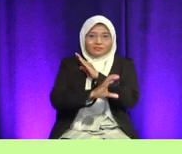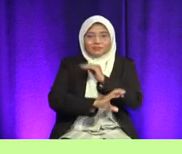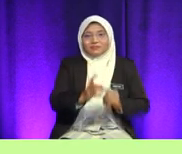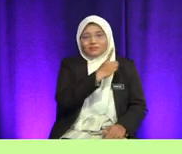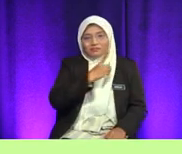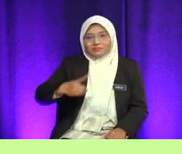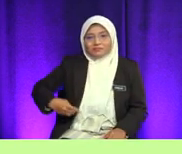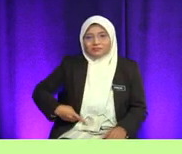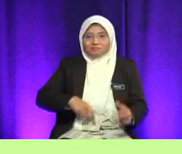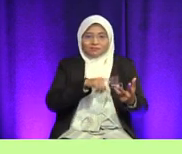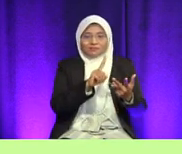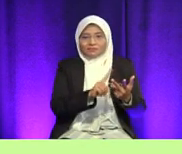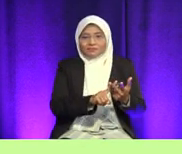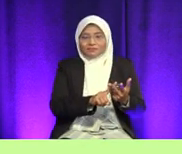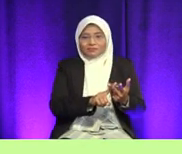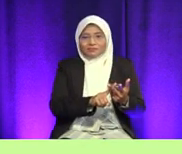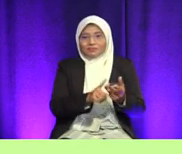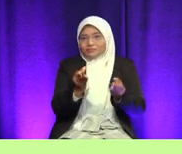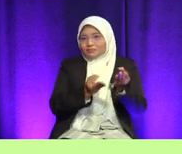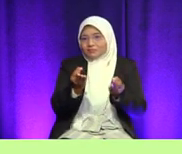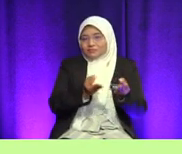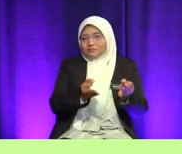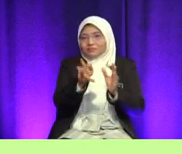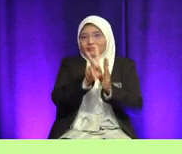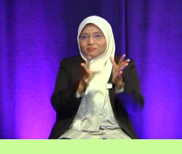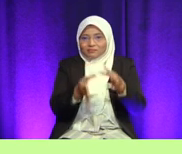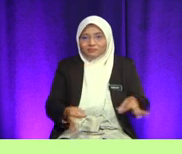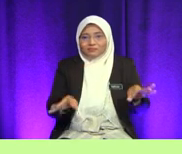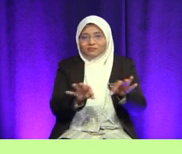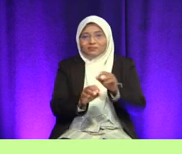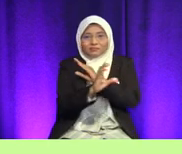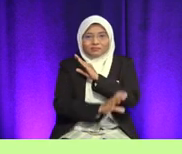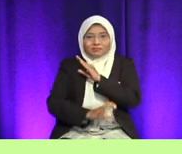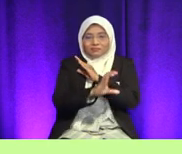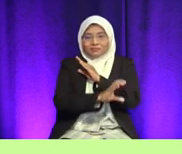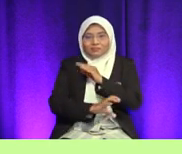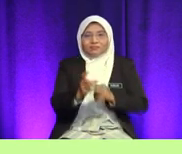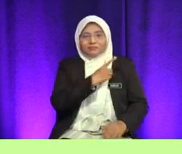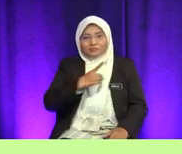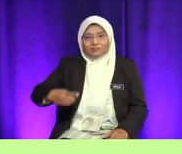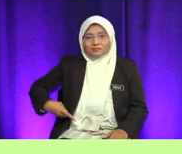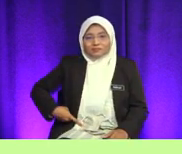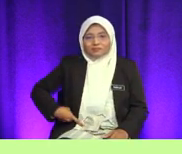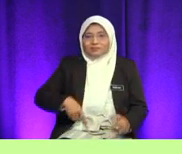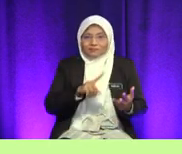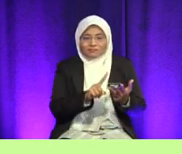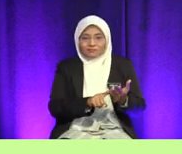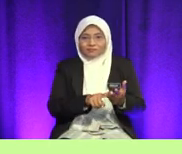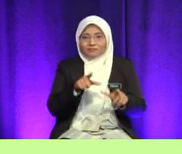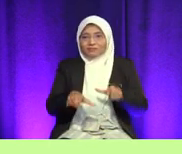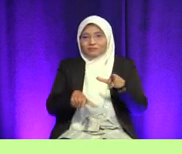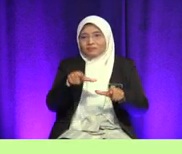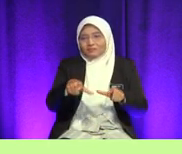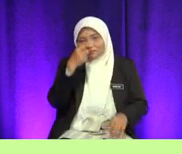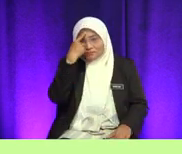mewujudkan negara berdaulat dan menguraikan langkah-langkah pemerintah dan rakyat mempertahankan kedaulatan